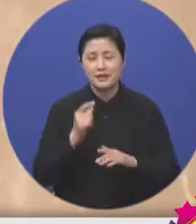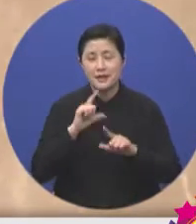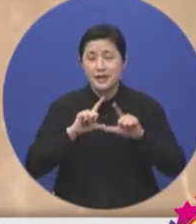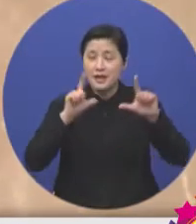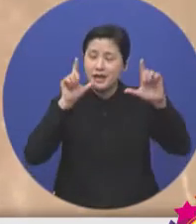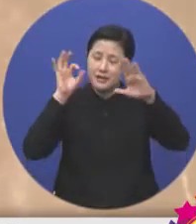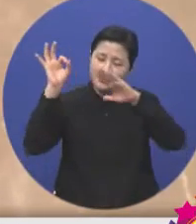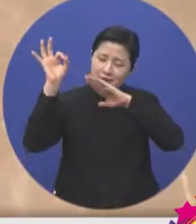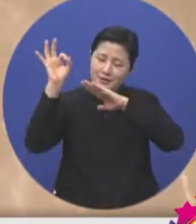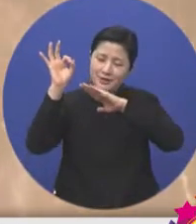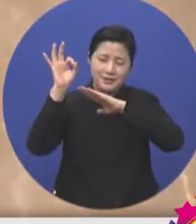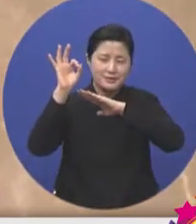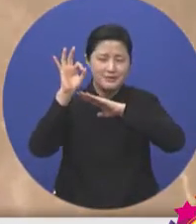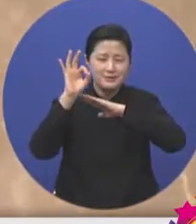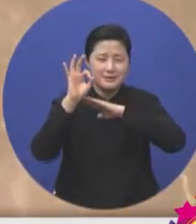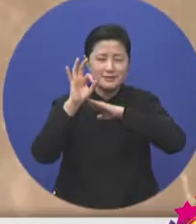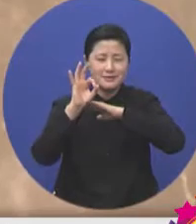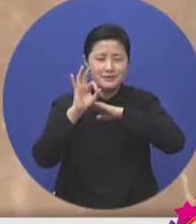것을